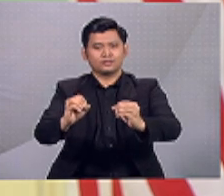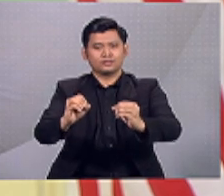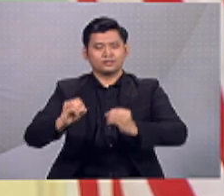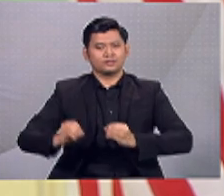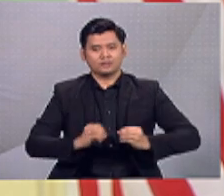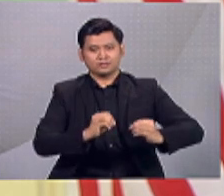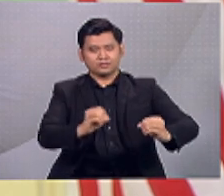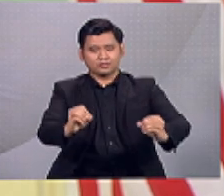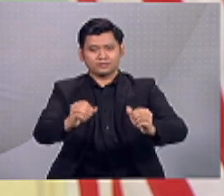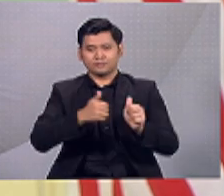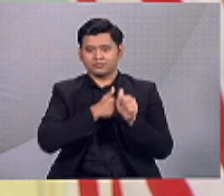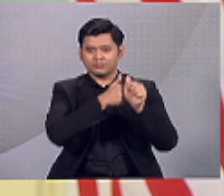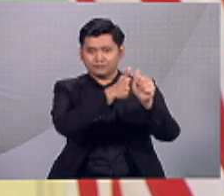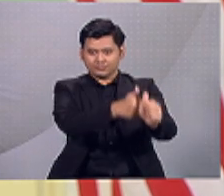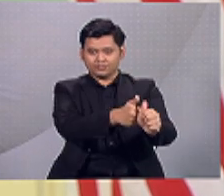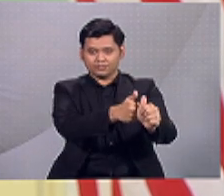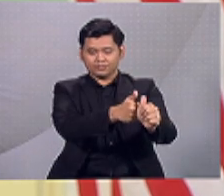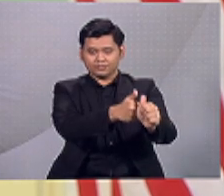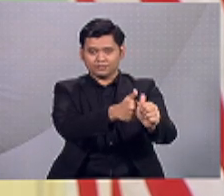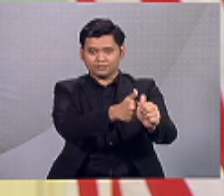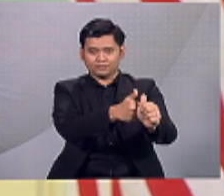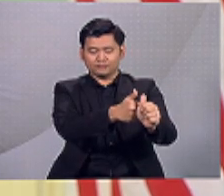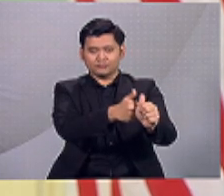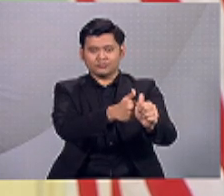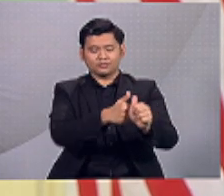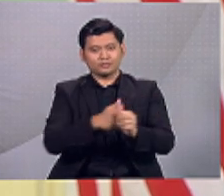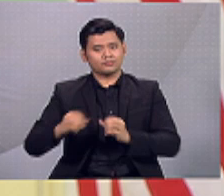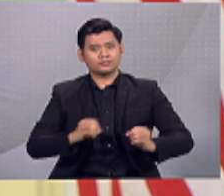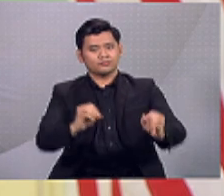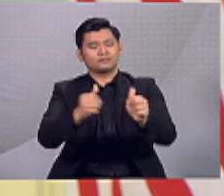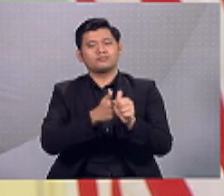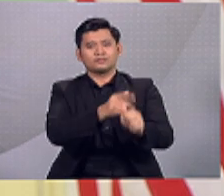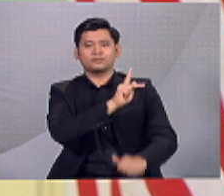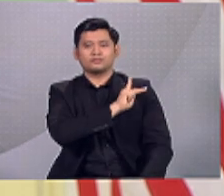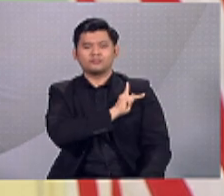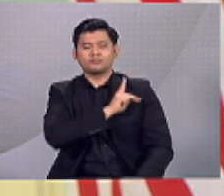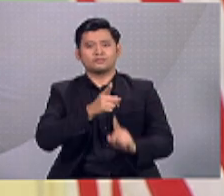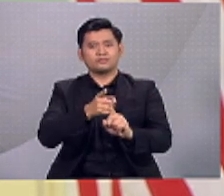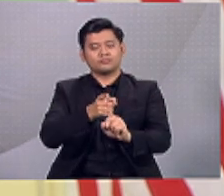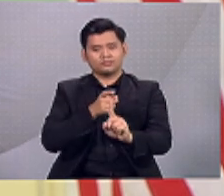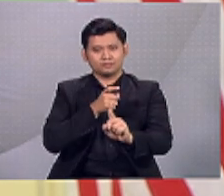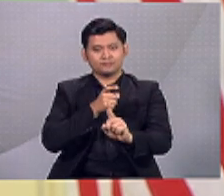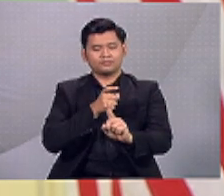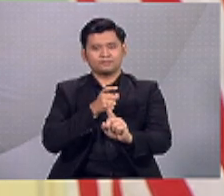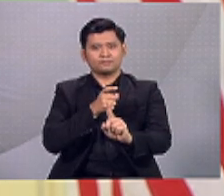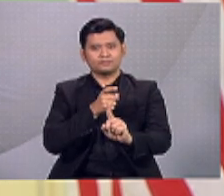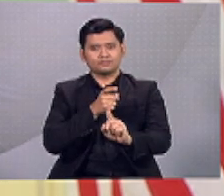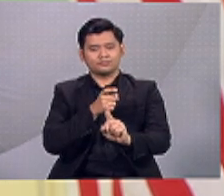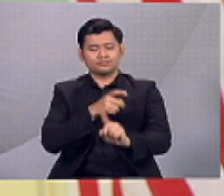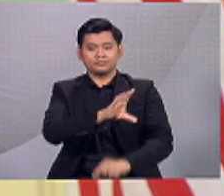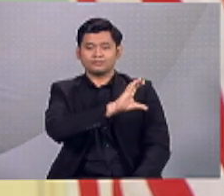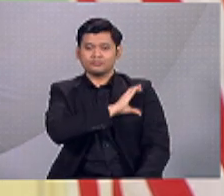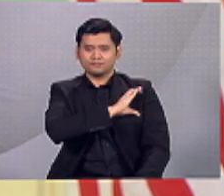Task Force Operasi Pematuhan. Task Force Operasi Pematuhan yang diketuai oleh PDRM telah